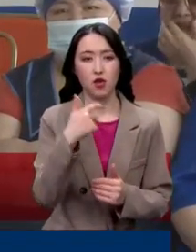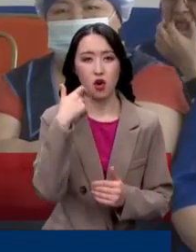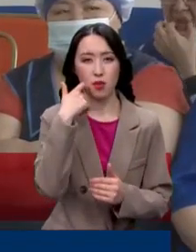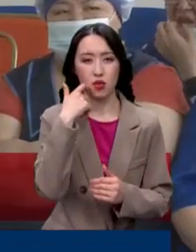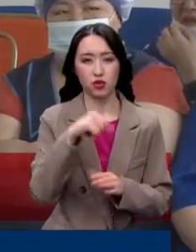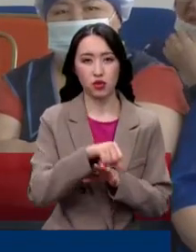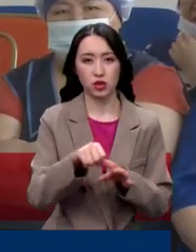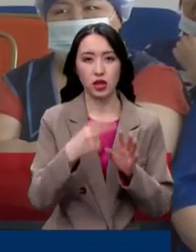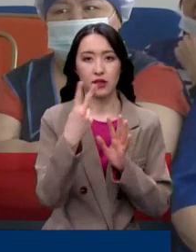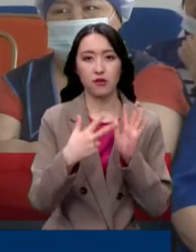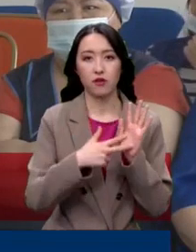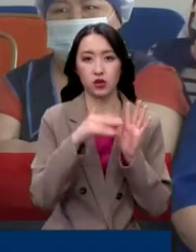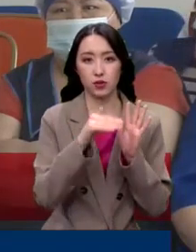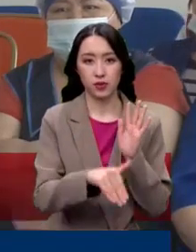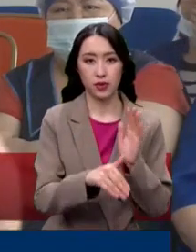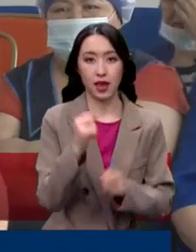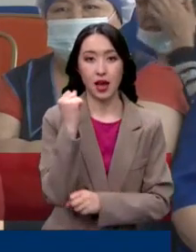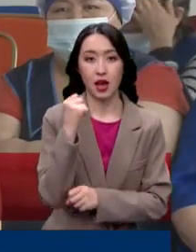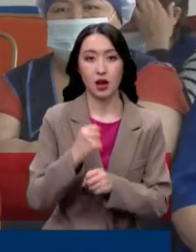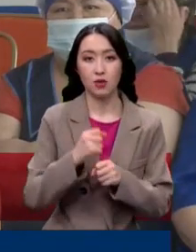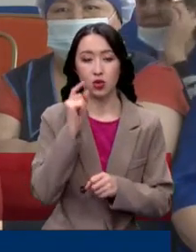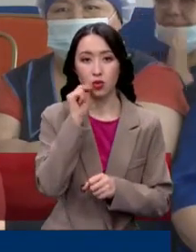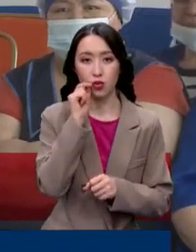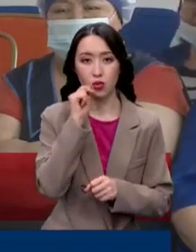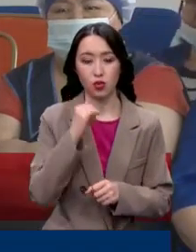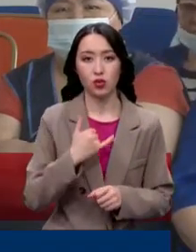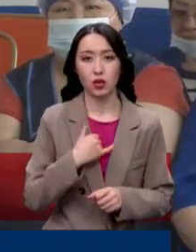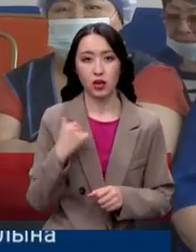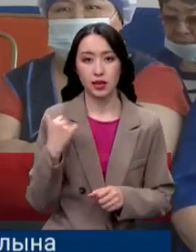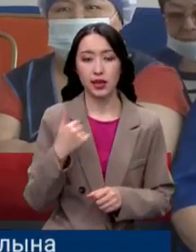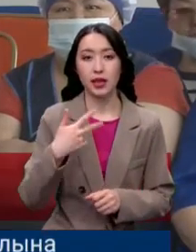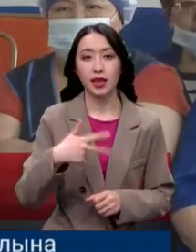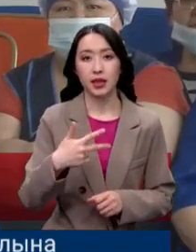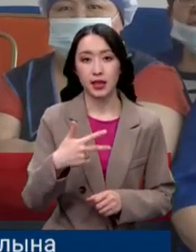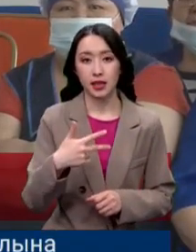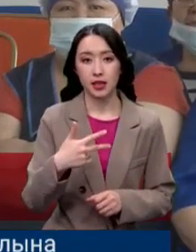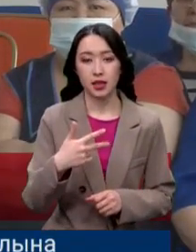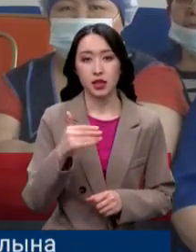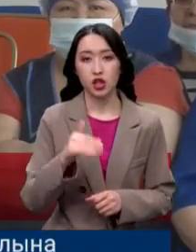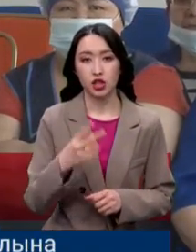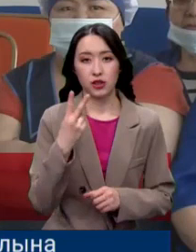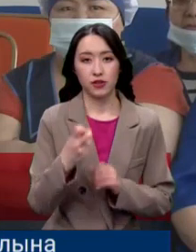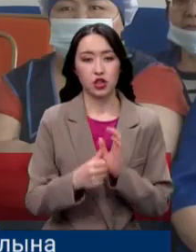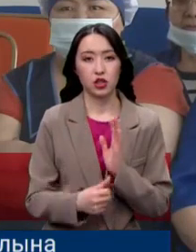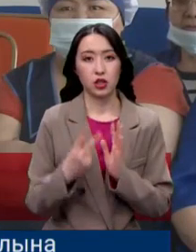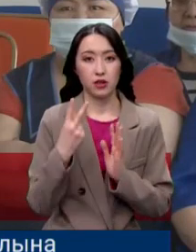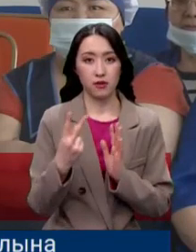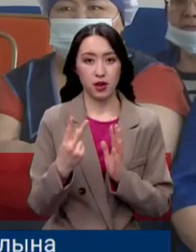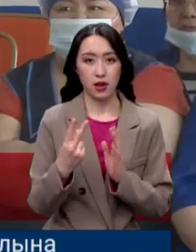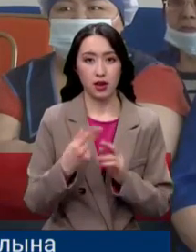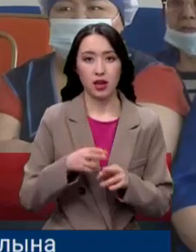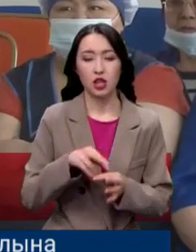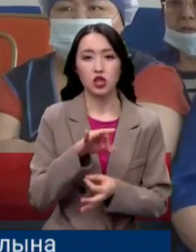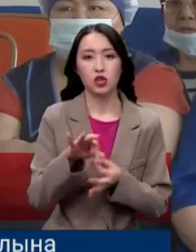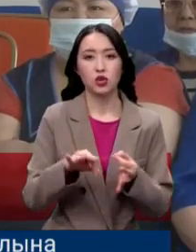бы, 28 оклад, да? А рабочие, вот мужчины у нас сейчас, у них 30, 262. И вот эти сиротские